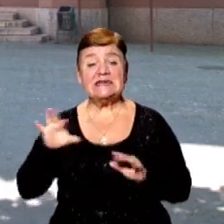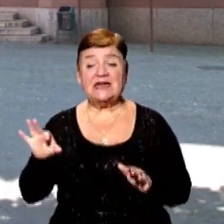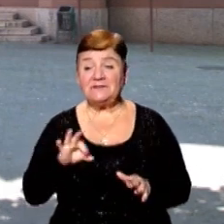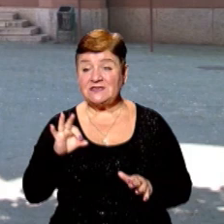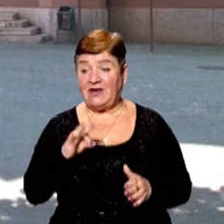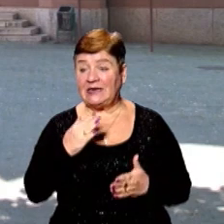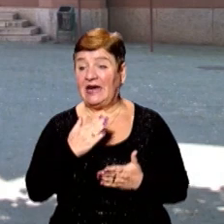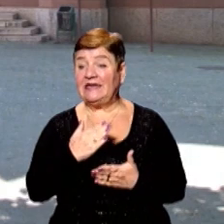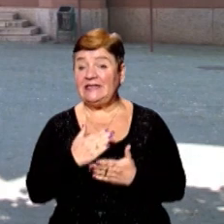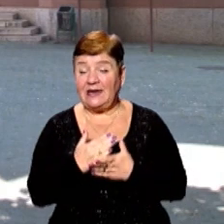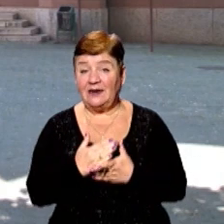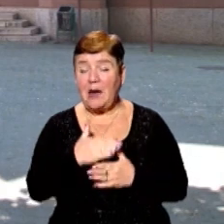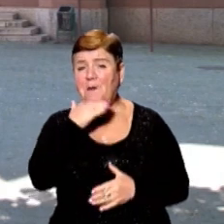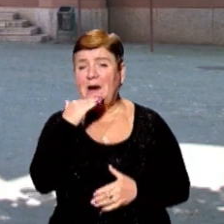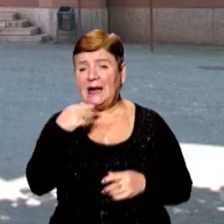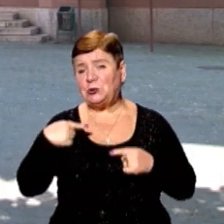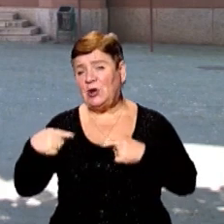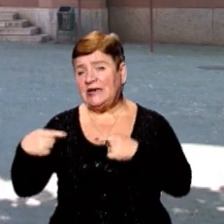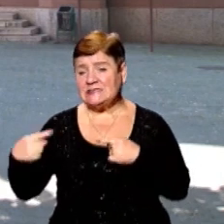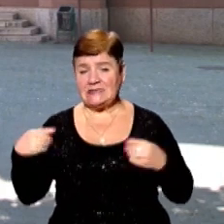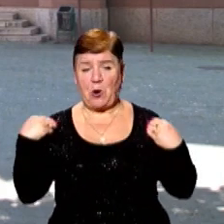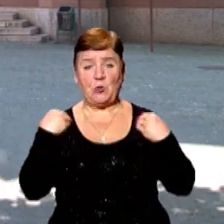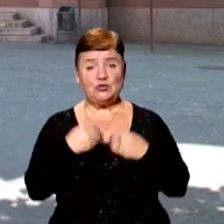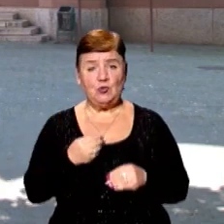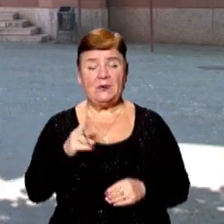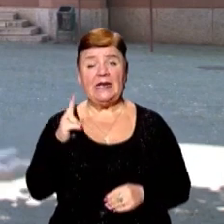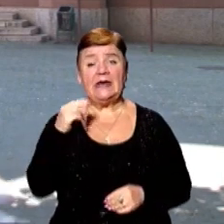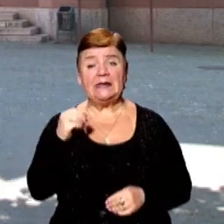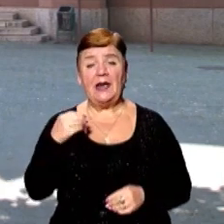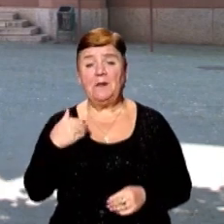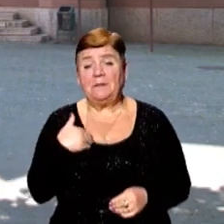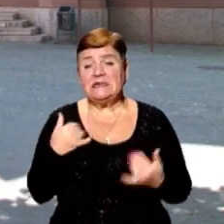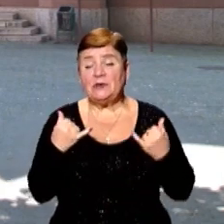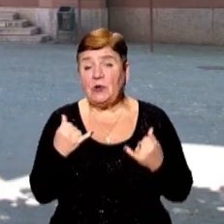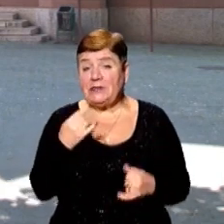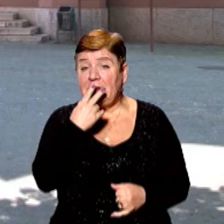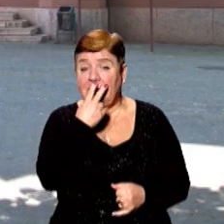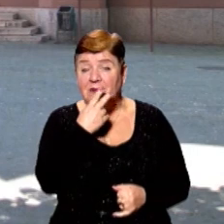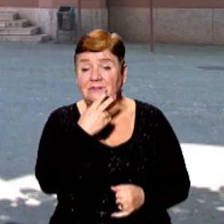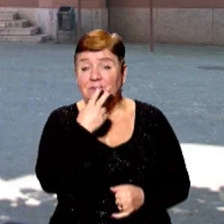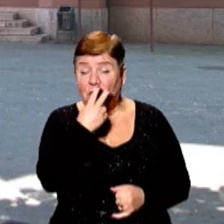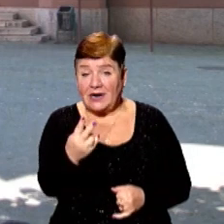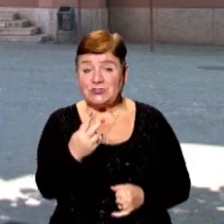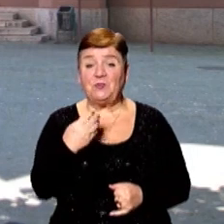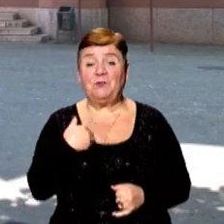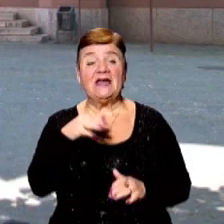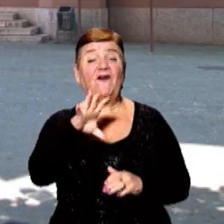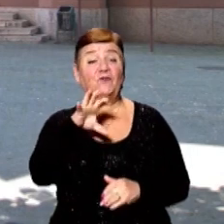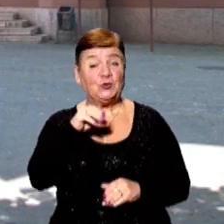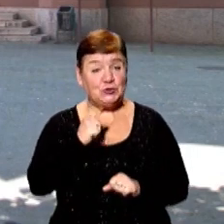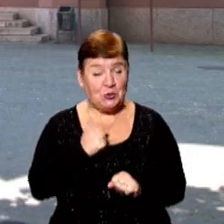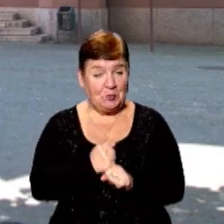костюмерному цеху є сотні різних костюмів, де багато з них ми сьогодні покажемо зараз і на репетиції, ми їх